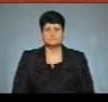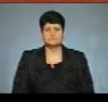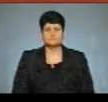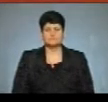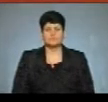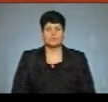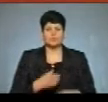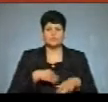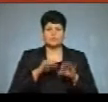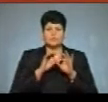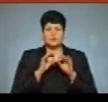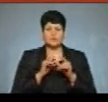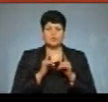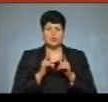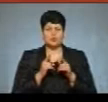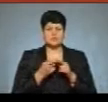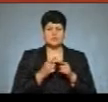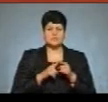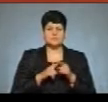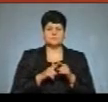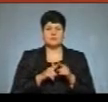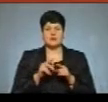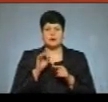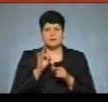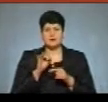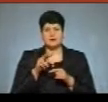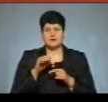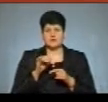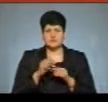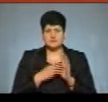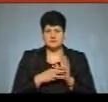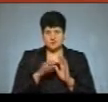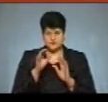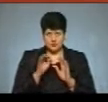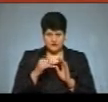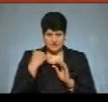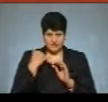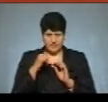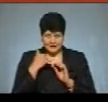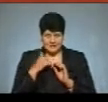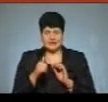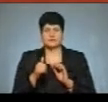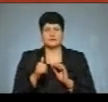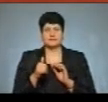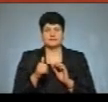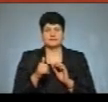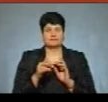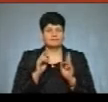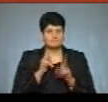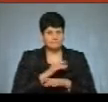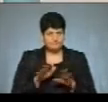Хоча би ви прокоментували, чи погоджуєтесь ви з твердженням Романа Ланського, що 80% викликів переважно